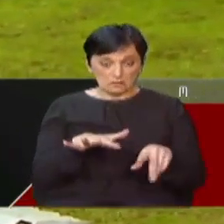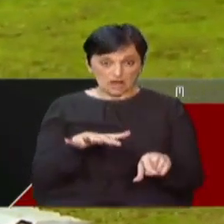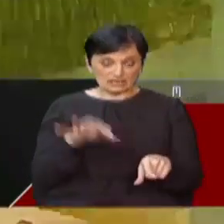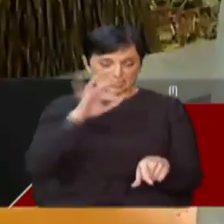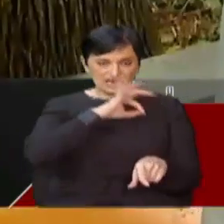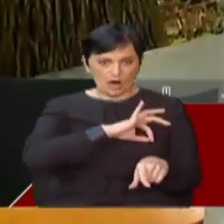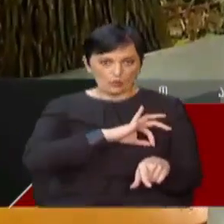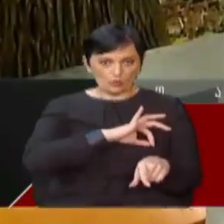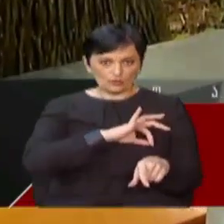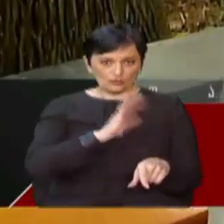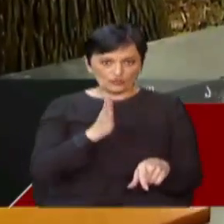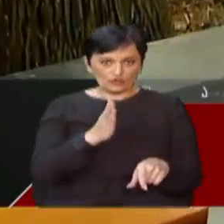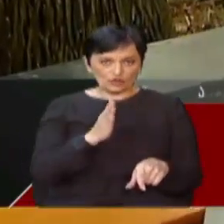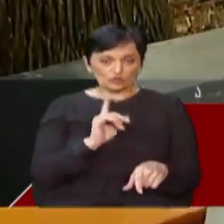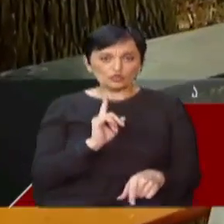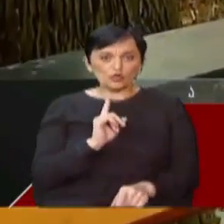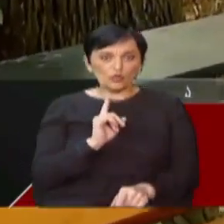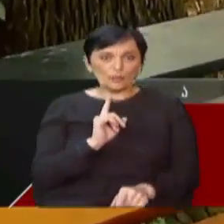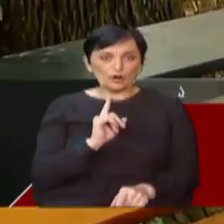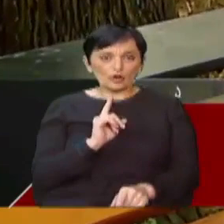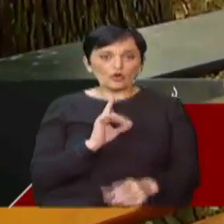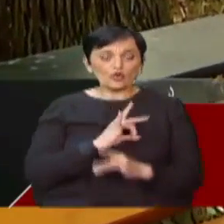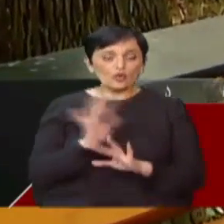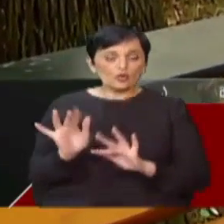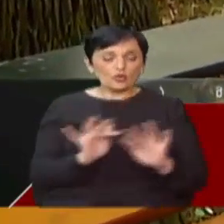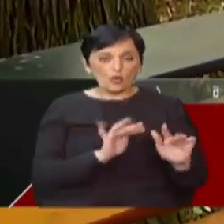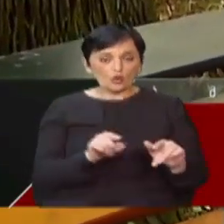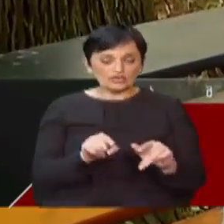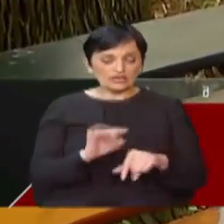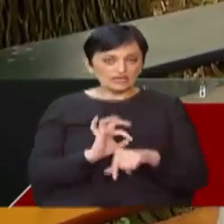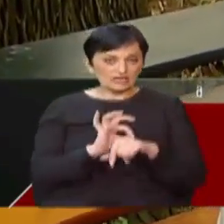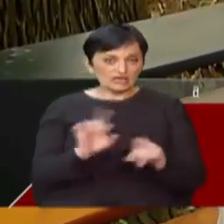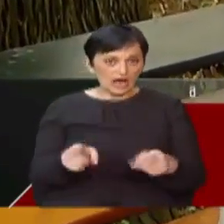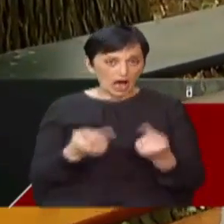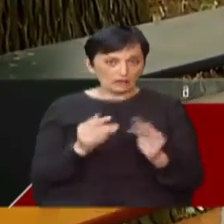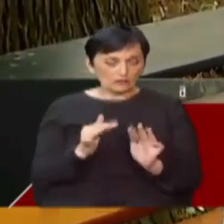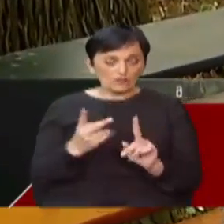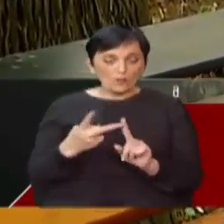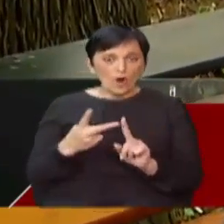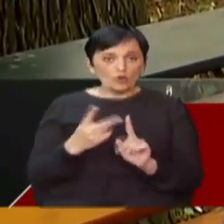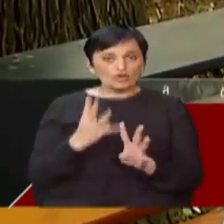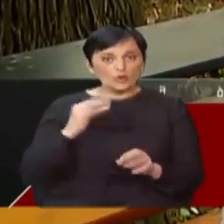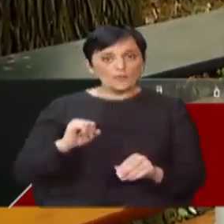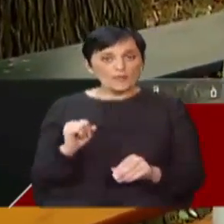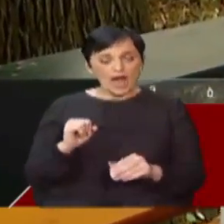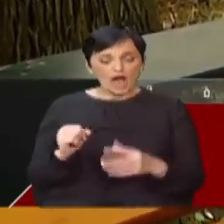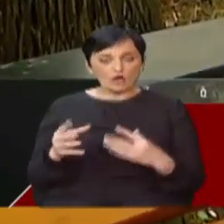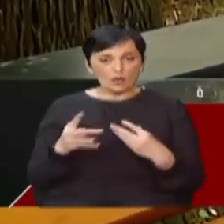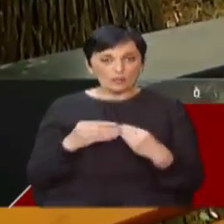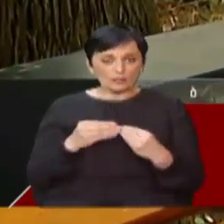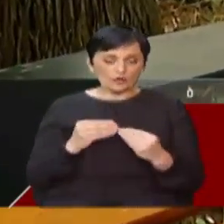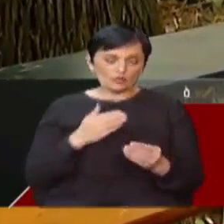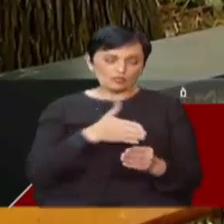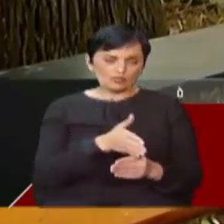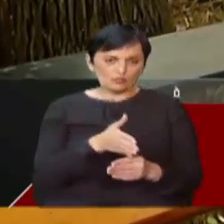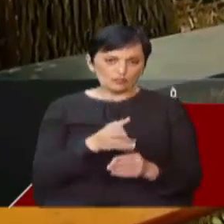anep ragat cum au unde nu știu strâm conise bicam la forțielo mi-au rericșim mi-au copriu pentru tot moval piu